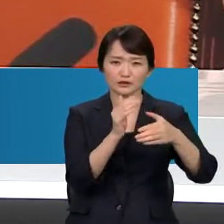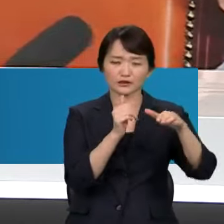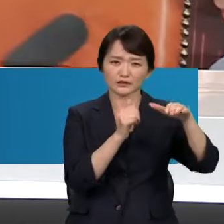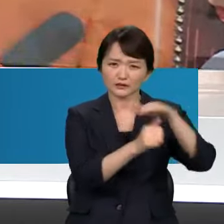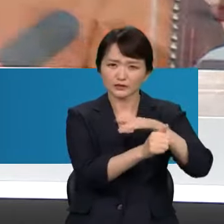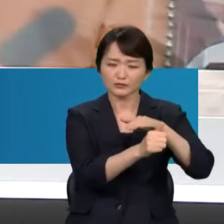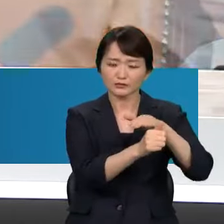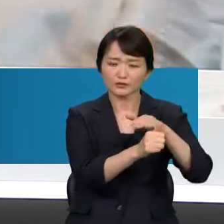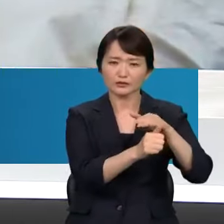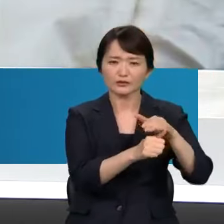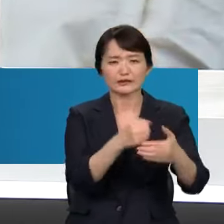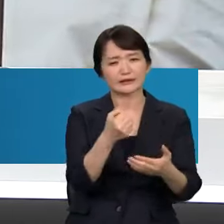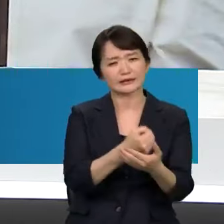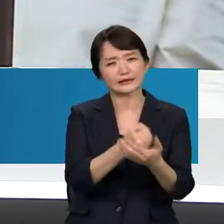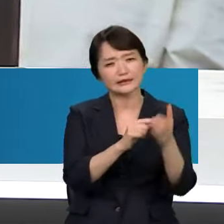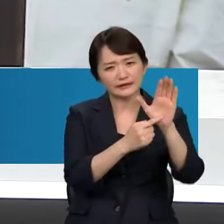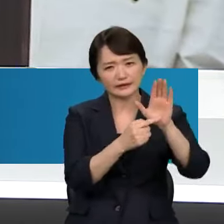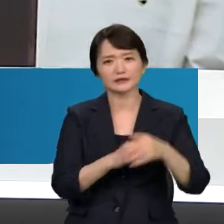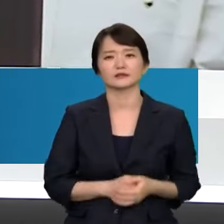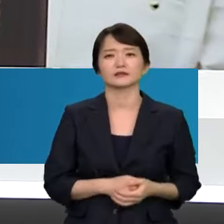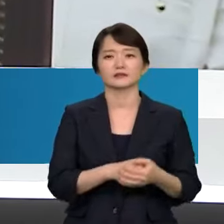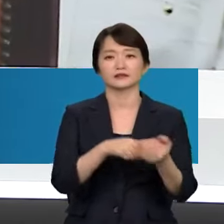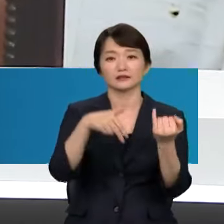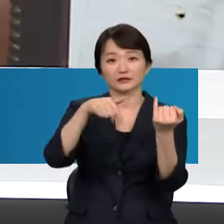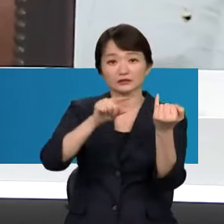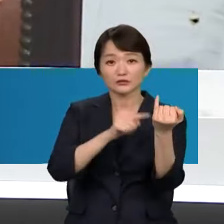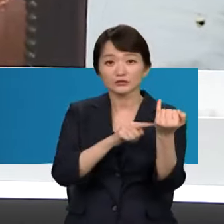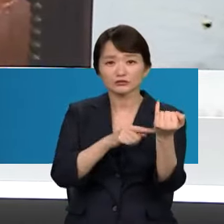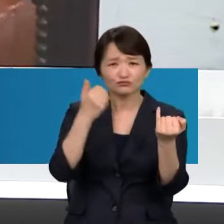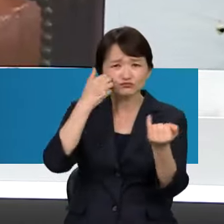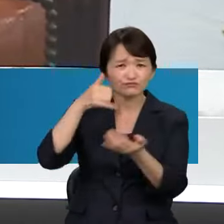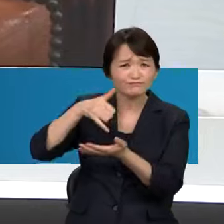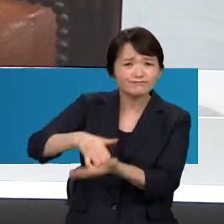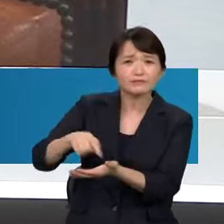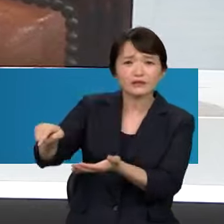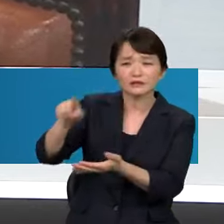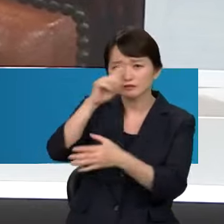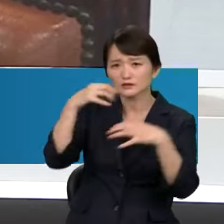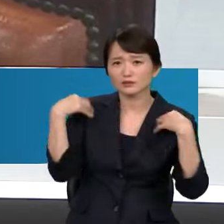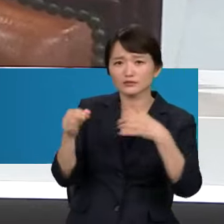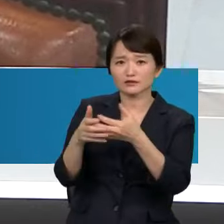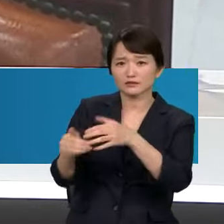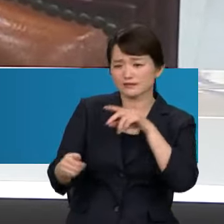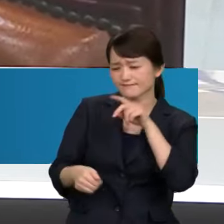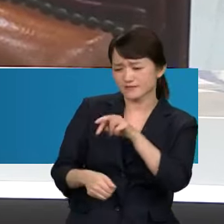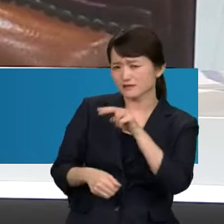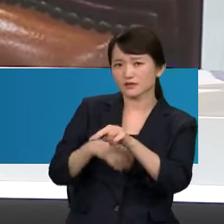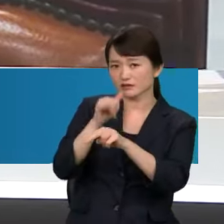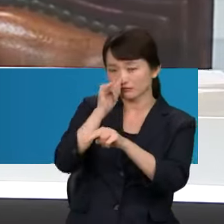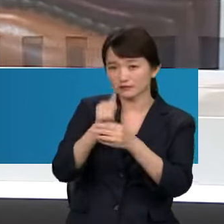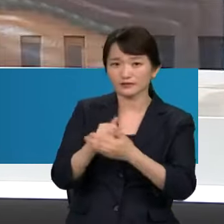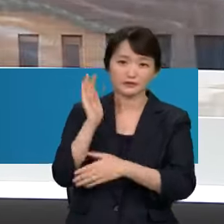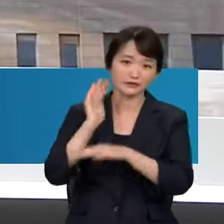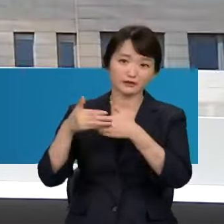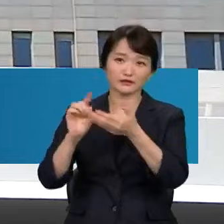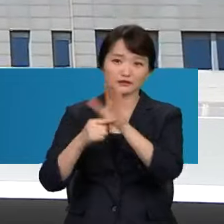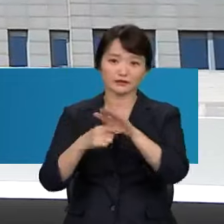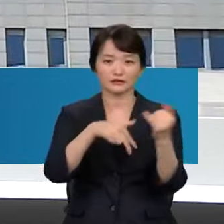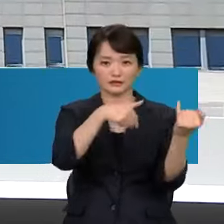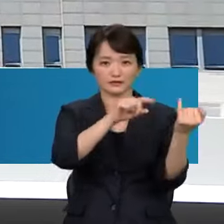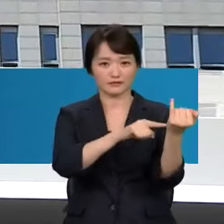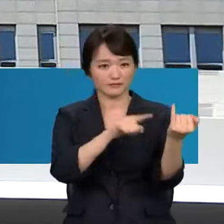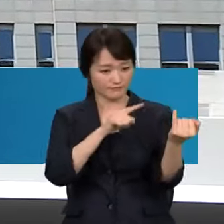표했습니다. 하지만 당사자인 전 의원은 도대체 누가 폐륜이냐며 정부 여당에 더 날을 세웠는데 대통령실은 전현희